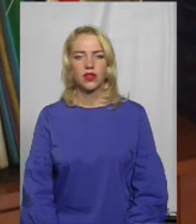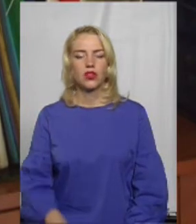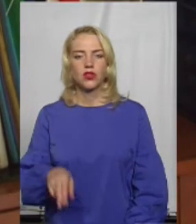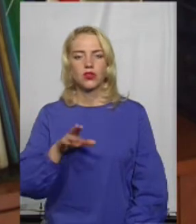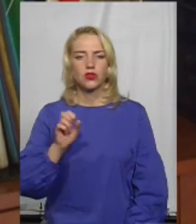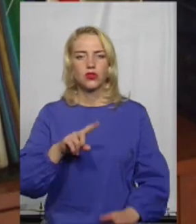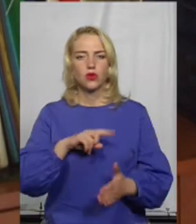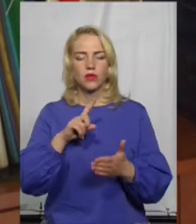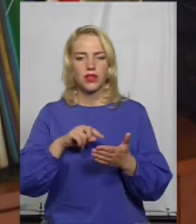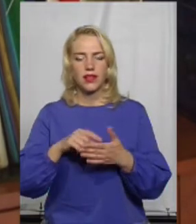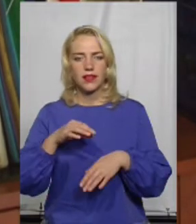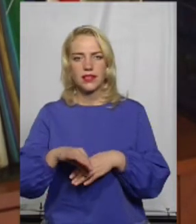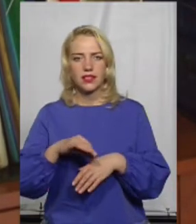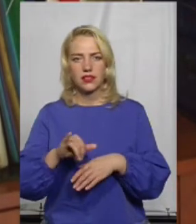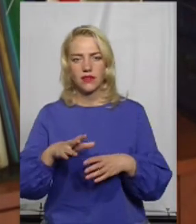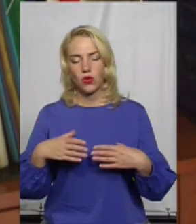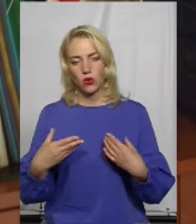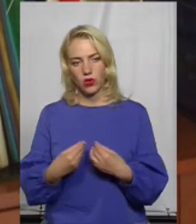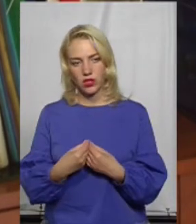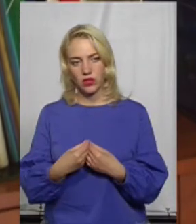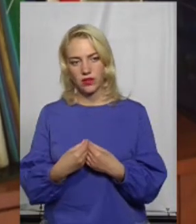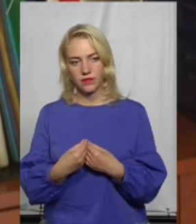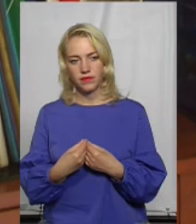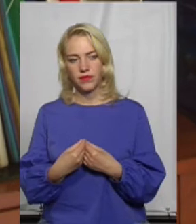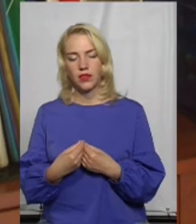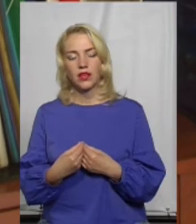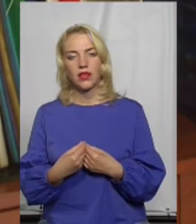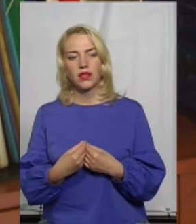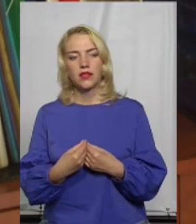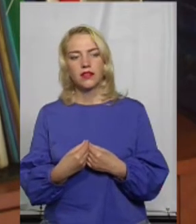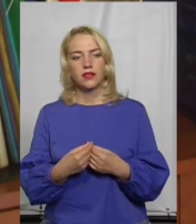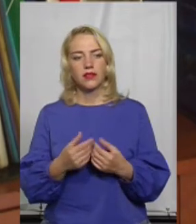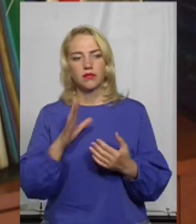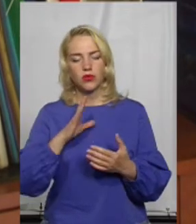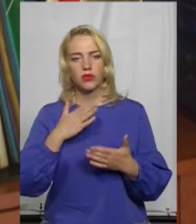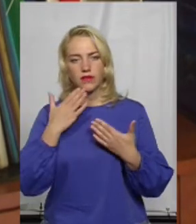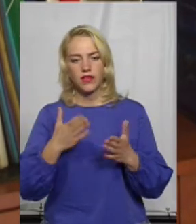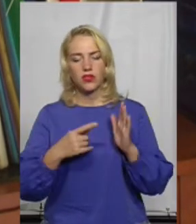питань насильства в родині, значить, до закладу за цей період часу звернулося